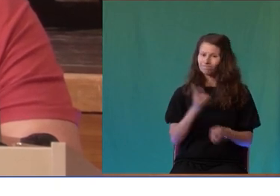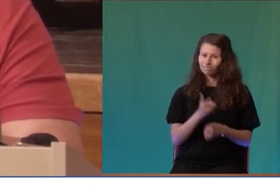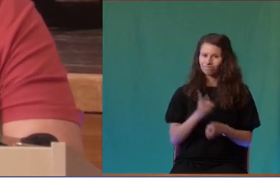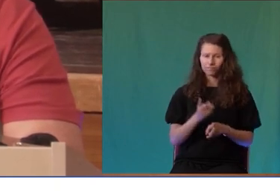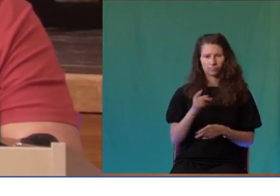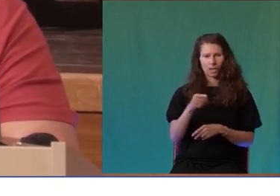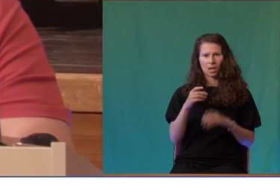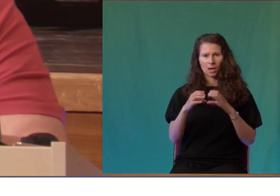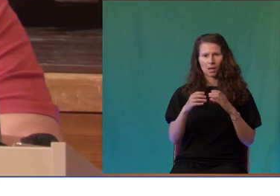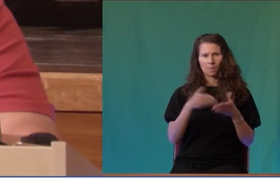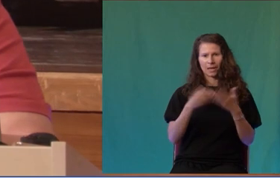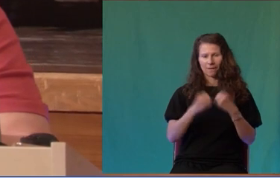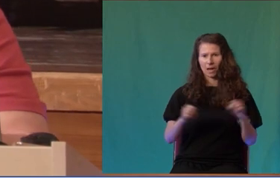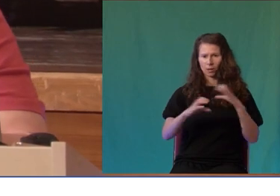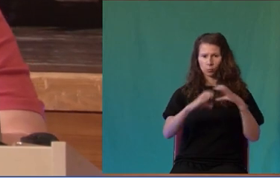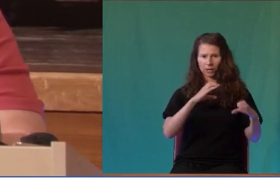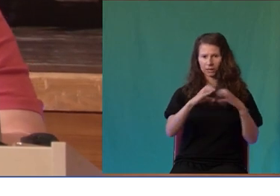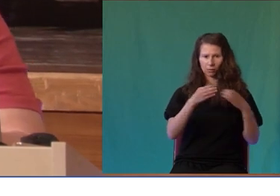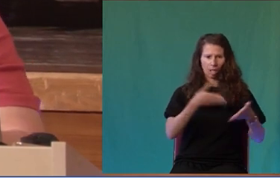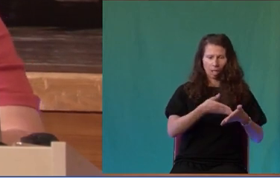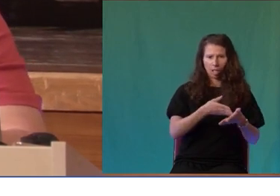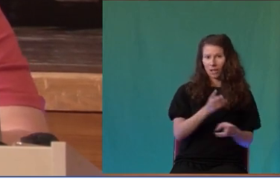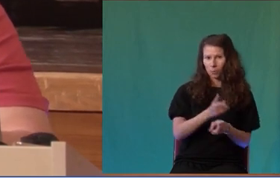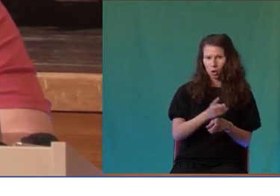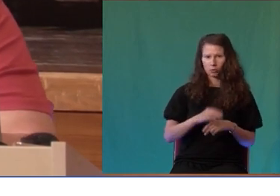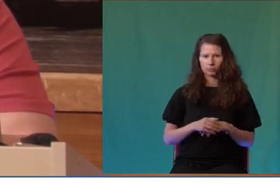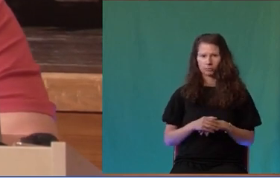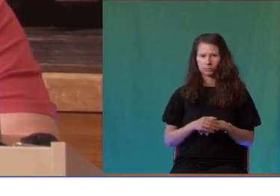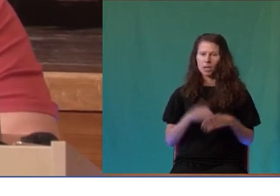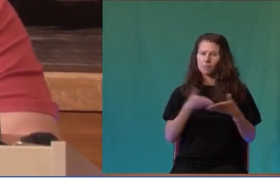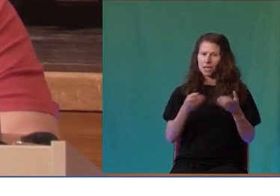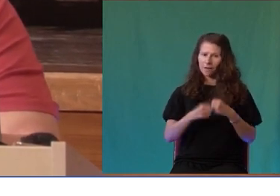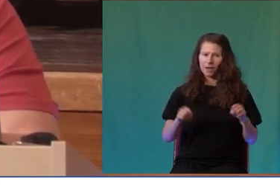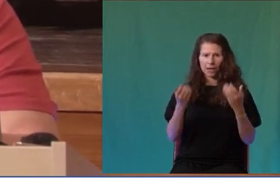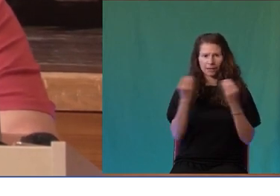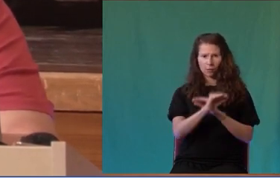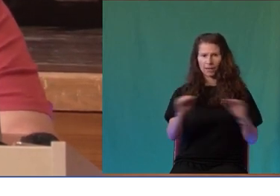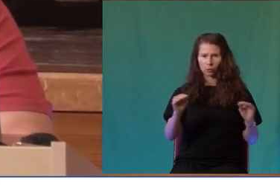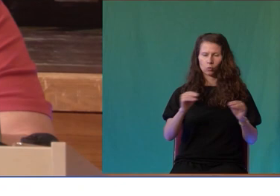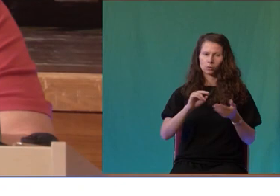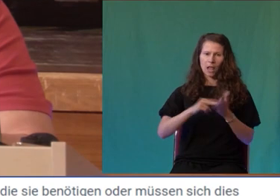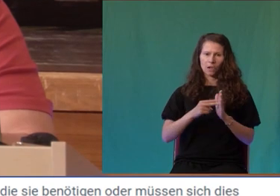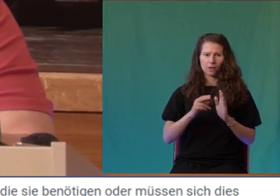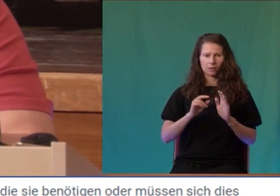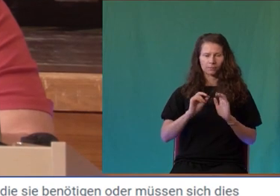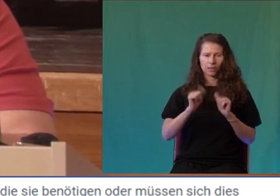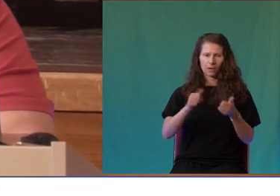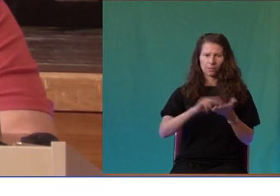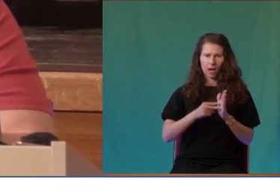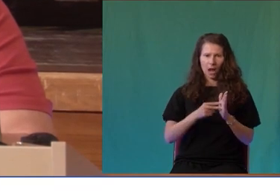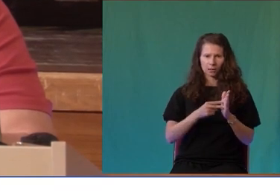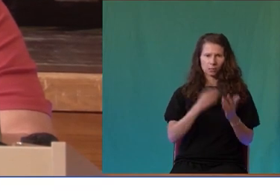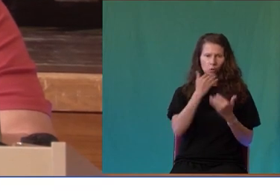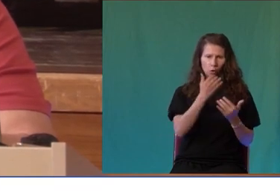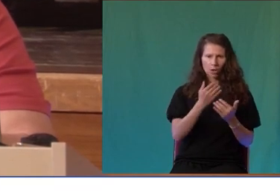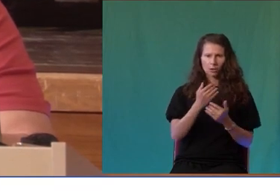der barrierefreien Kommunikation mit den Eltern und der Bereitstellung barrierefreie Informationen in hilfeplanprotokollen Sachverständigen